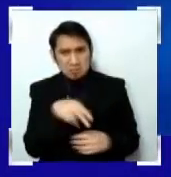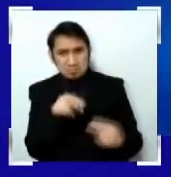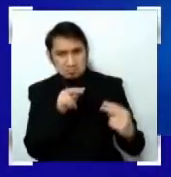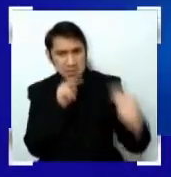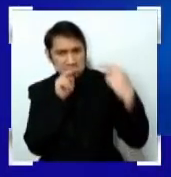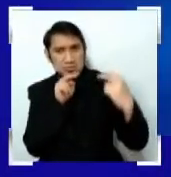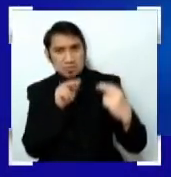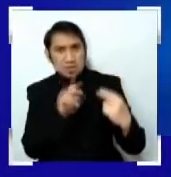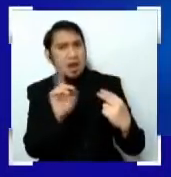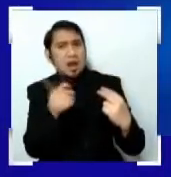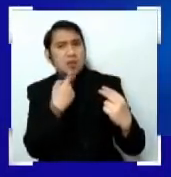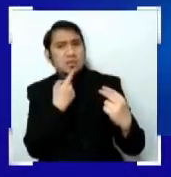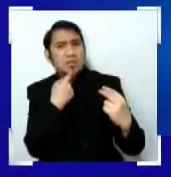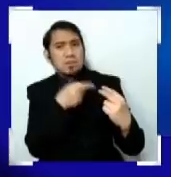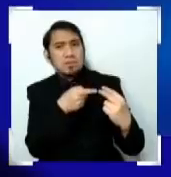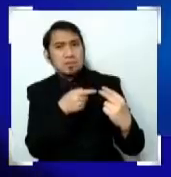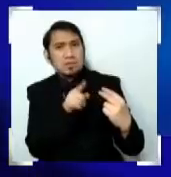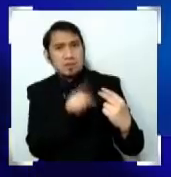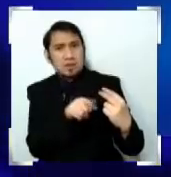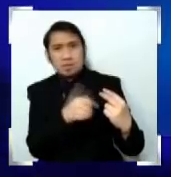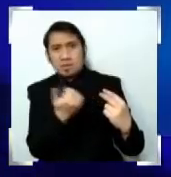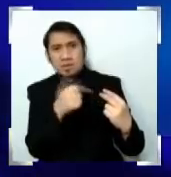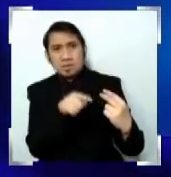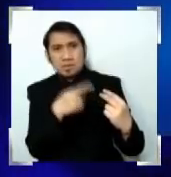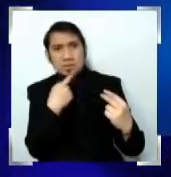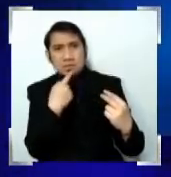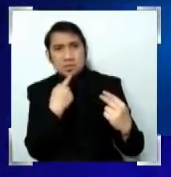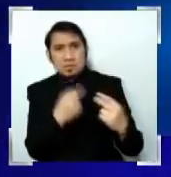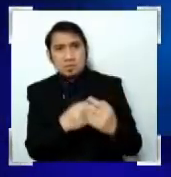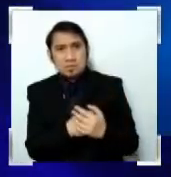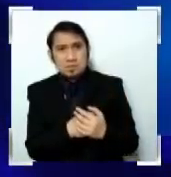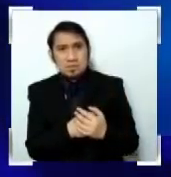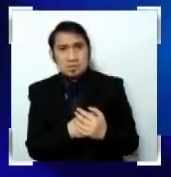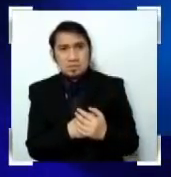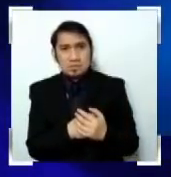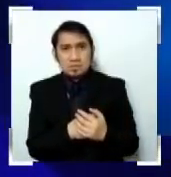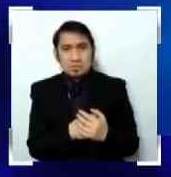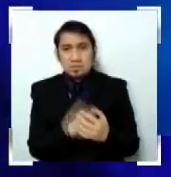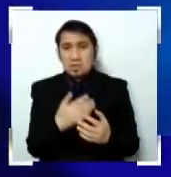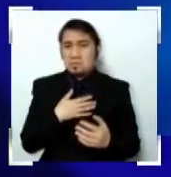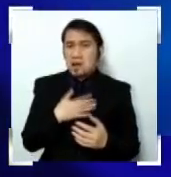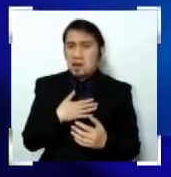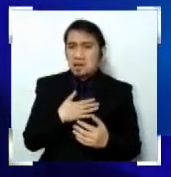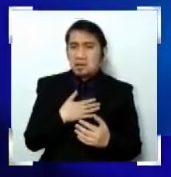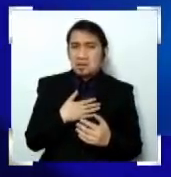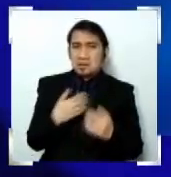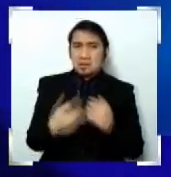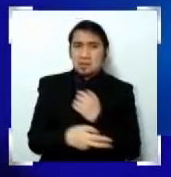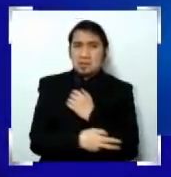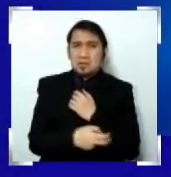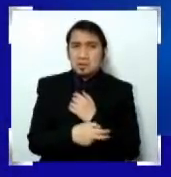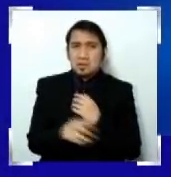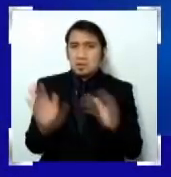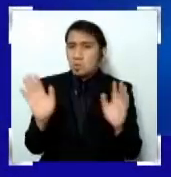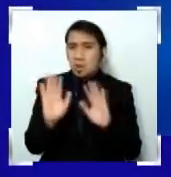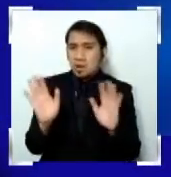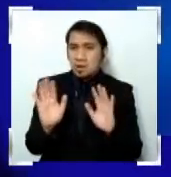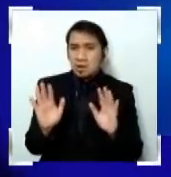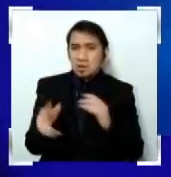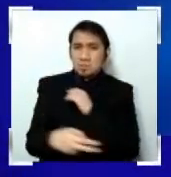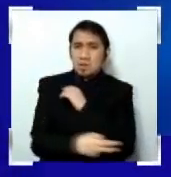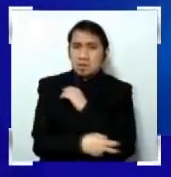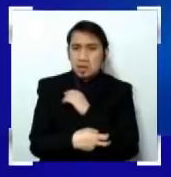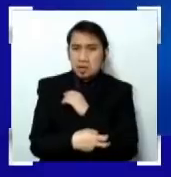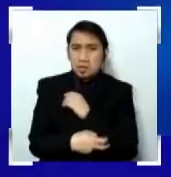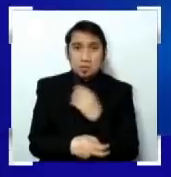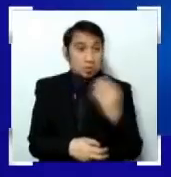sasabihin mo sa mga kapwa mo magnanakaw na naman? Sa mga kapwa ako magnanakaw. Huwag na kayo ulit magnakaw. Bakit? Kasi kung